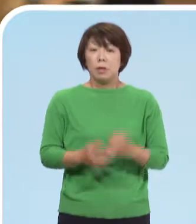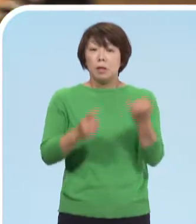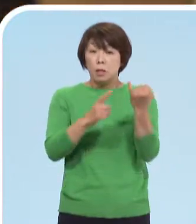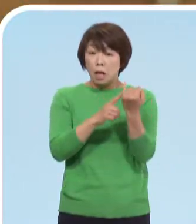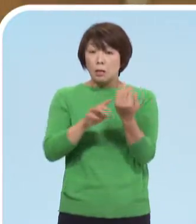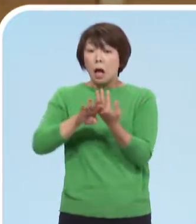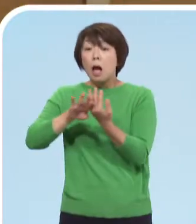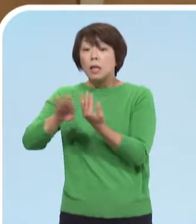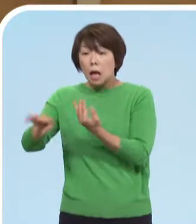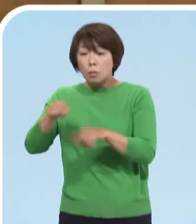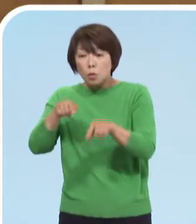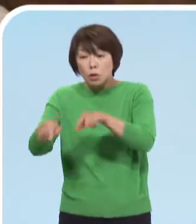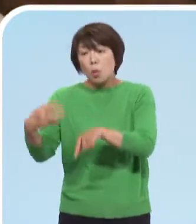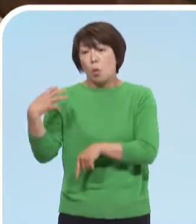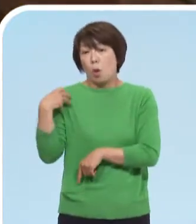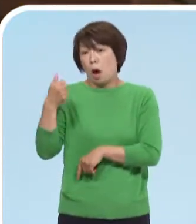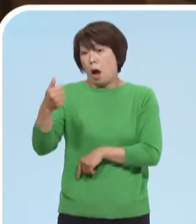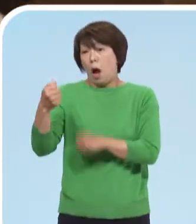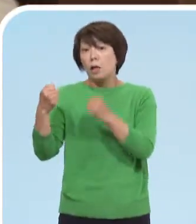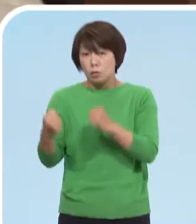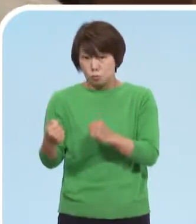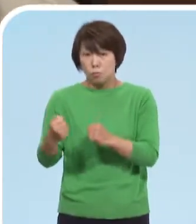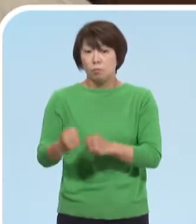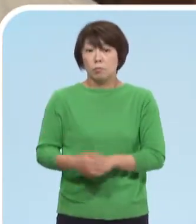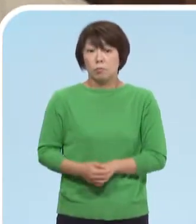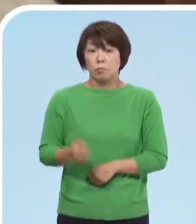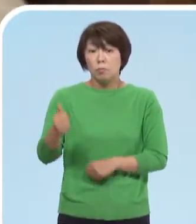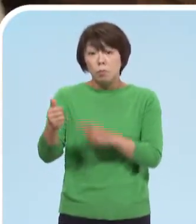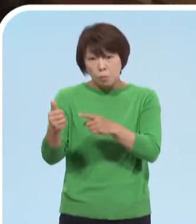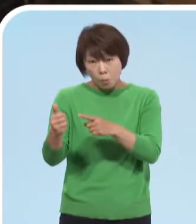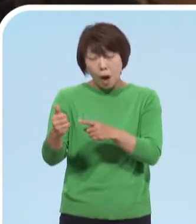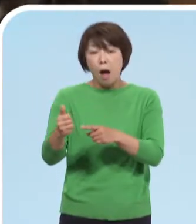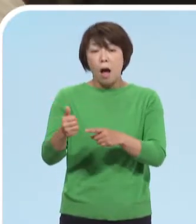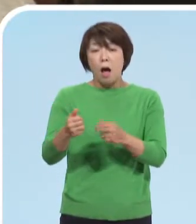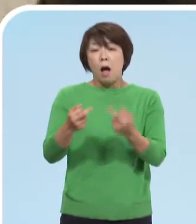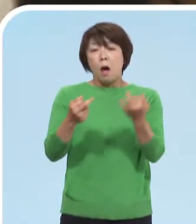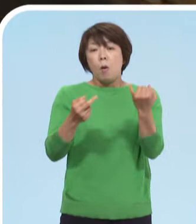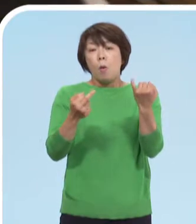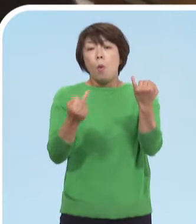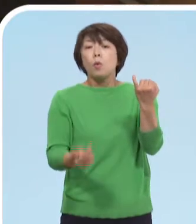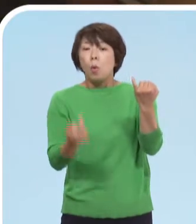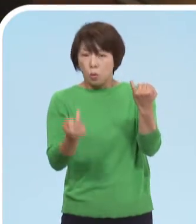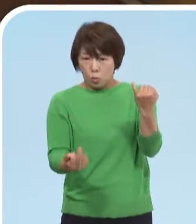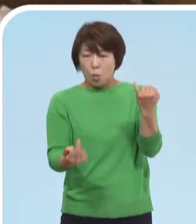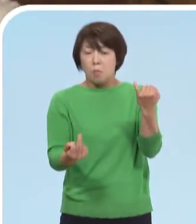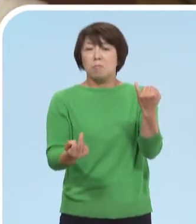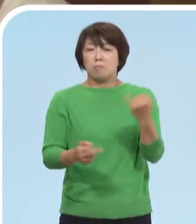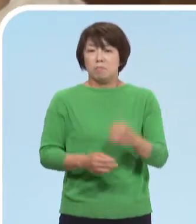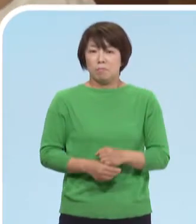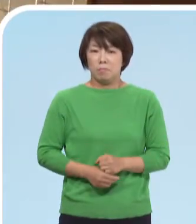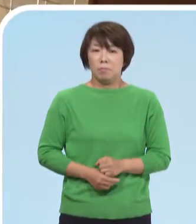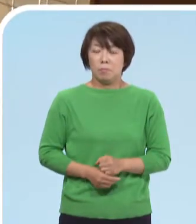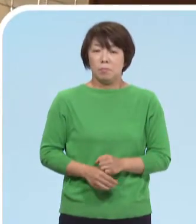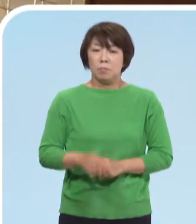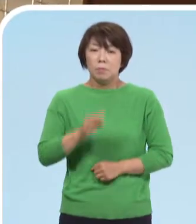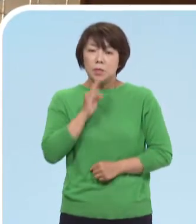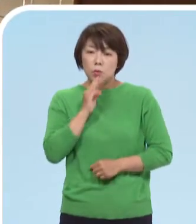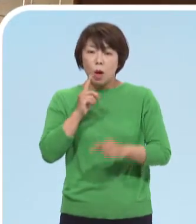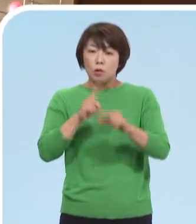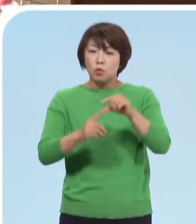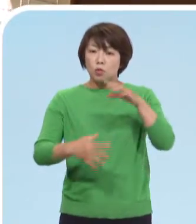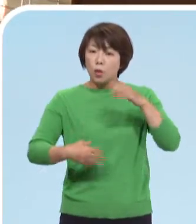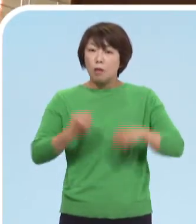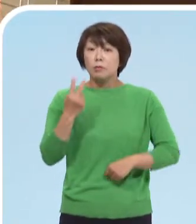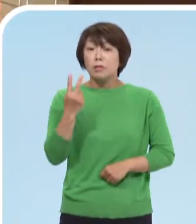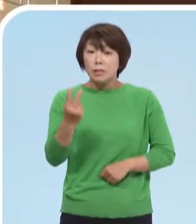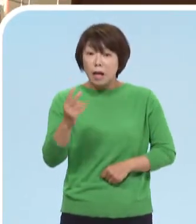ひなさん以外にも指導に当たる人がいるんですが、こちらはひなさんの弟大和くん。実は